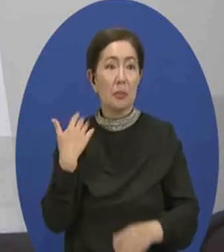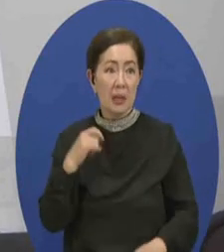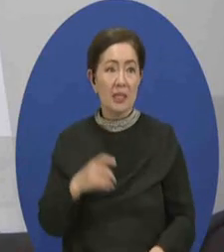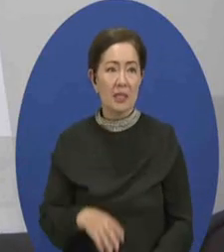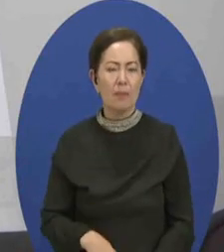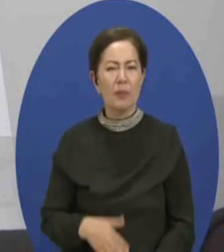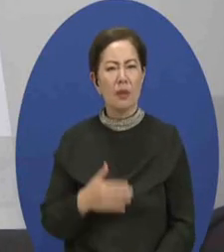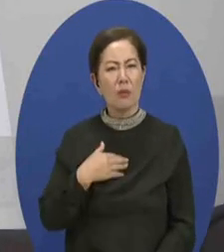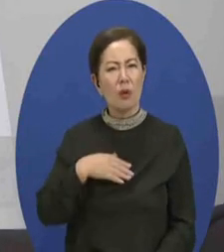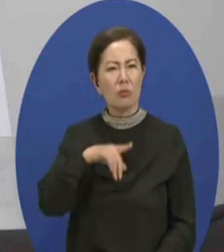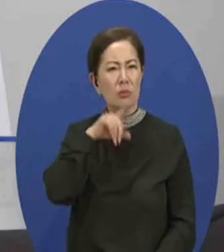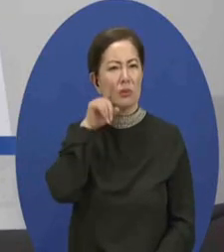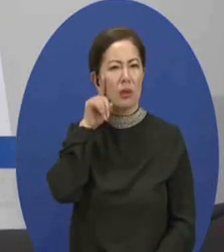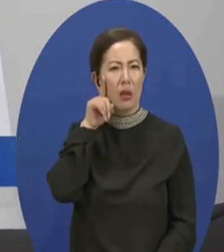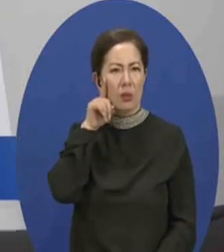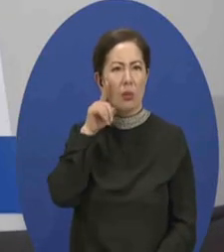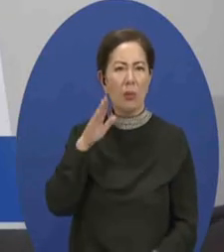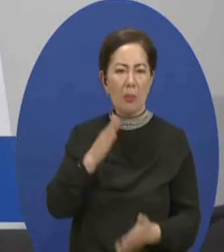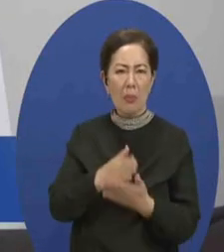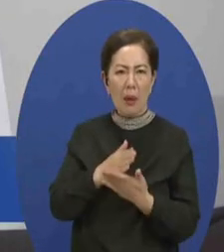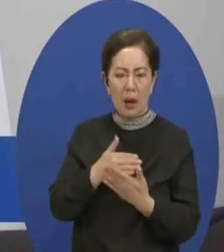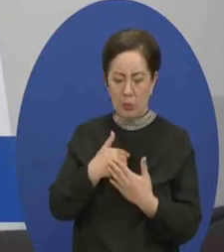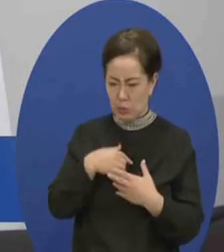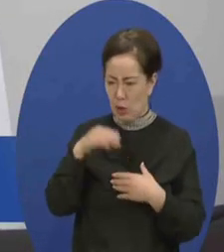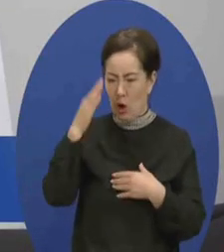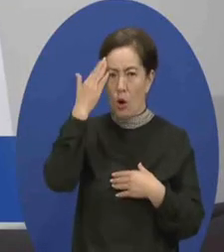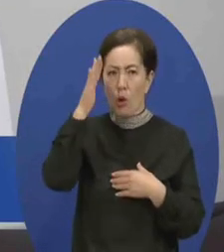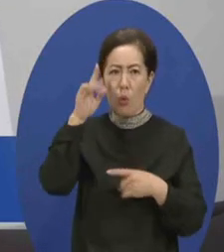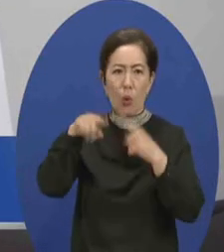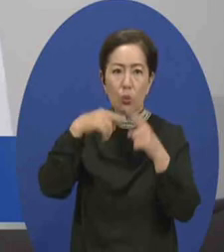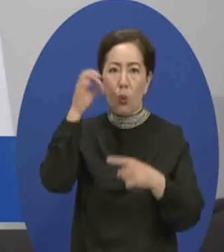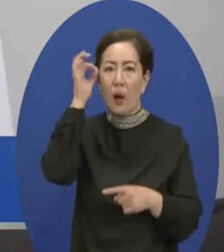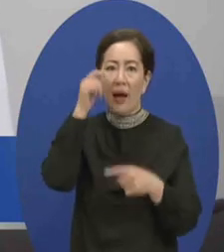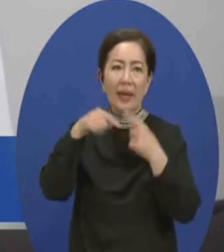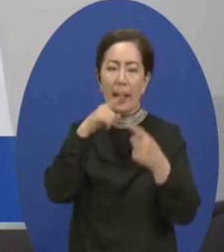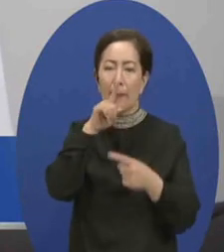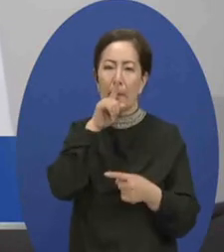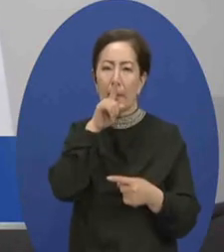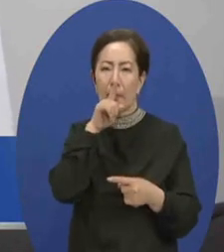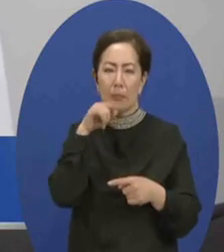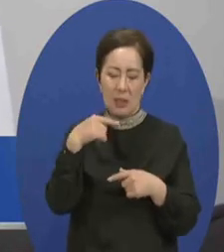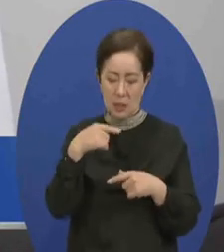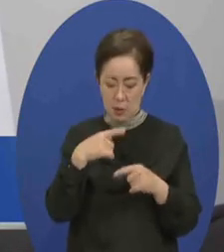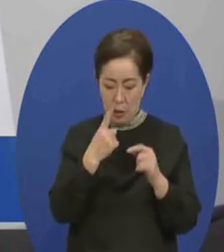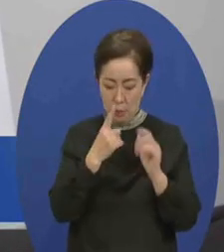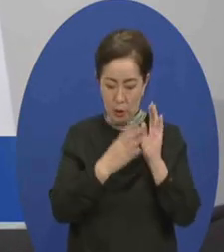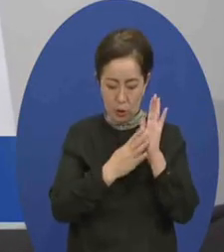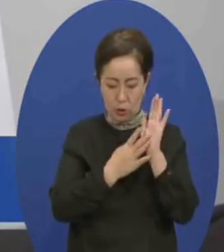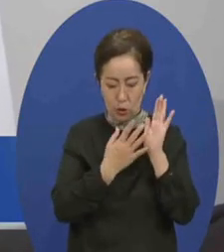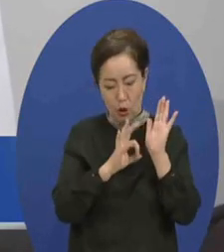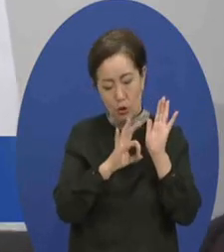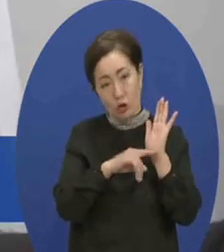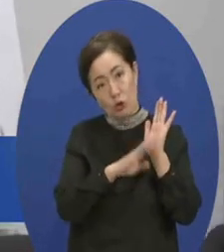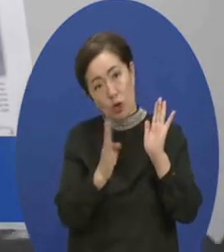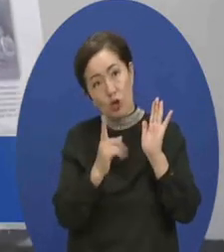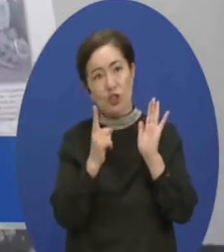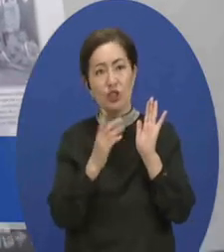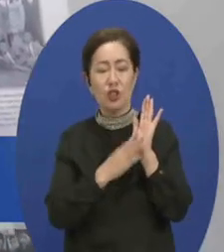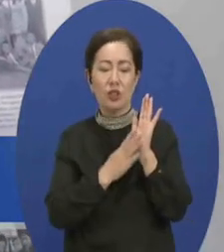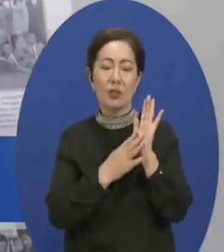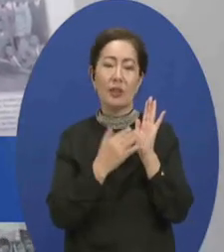залуу байсан болооч тэр юм уу, энэ өвөгийн тухай бол ер нь юм ярьдгүй байсан байна. Саяханаас л ингээл 90 оноос хойш гэдэг юм уу, 95-6 оноос хойш ер